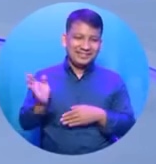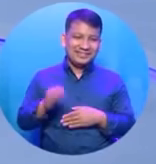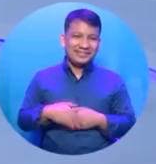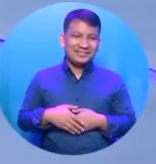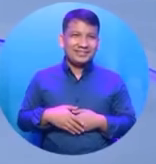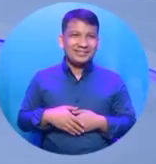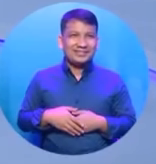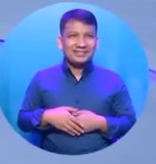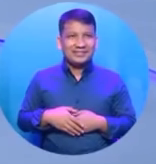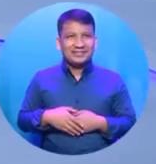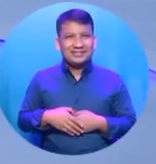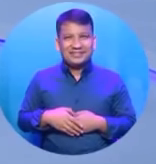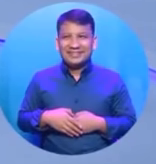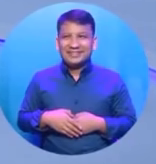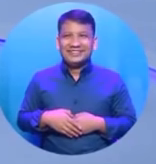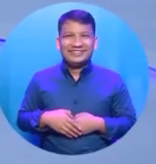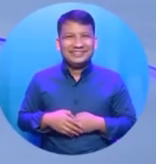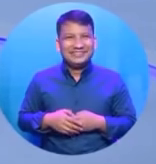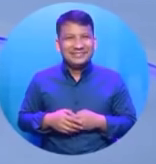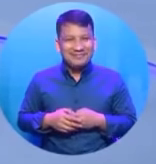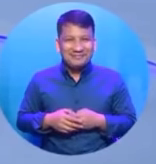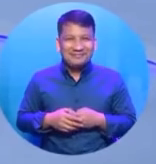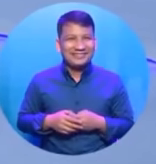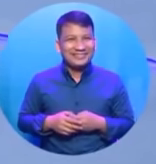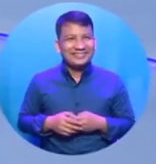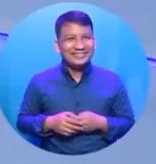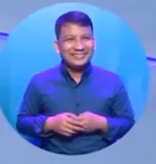up na naman, anak.